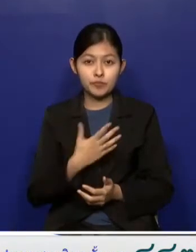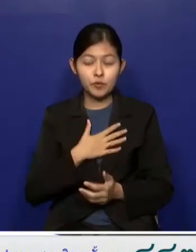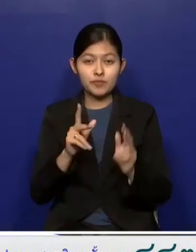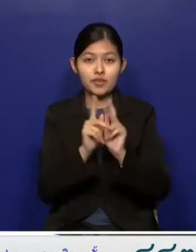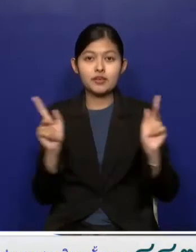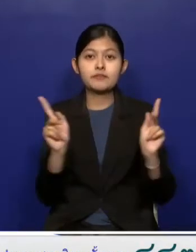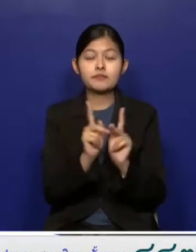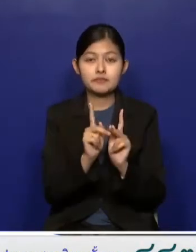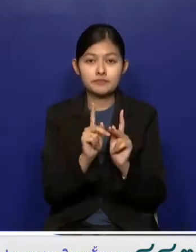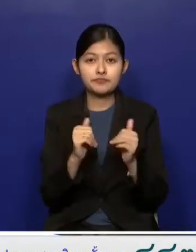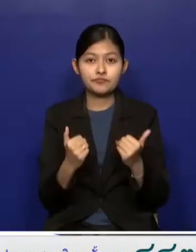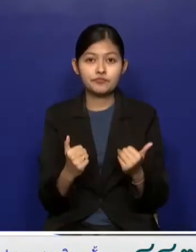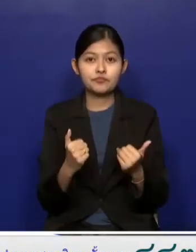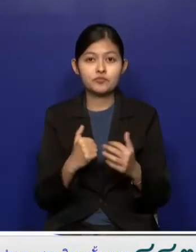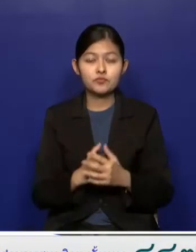การ